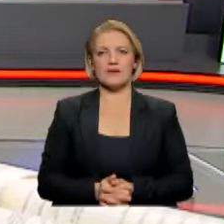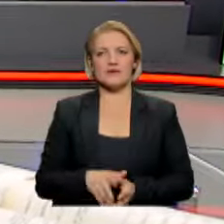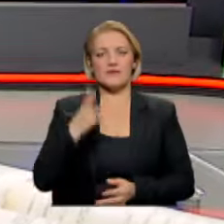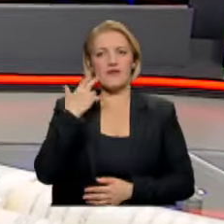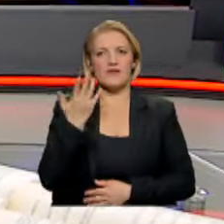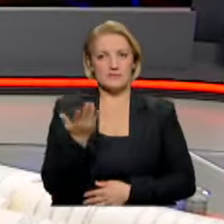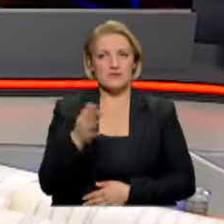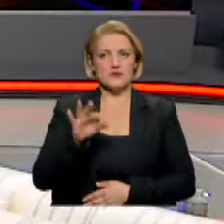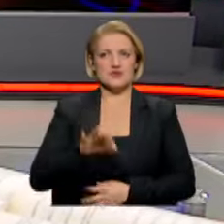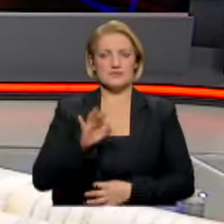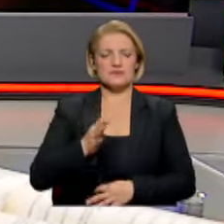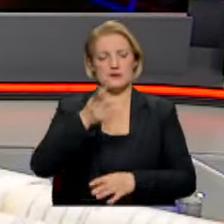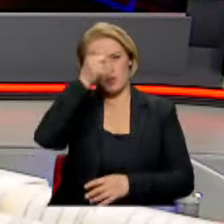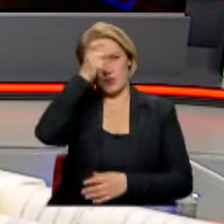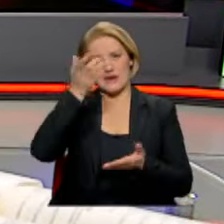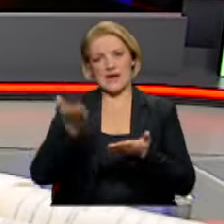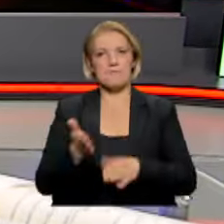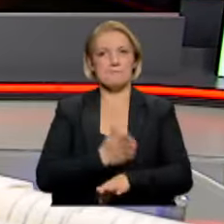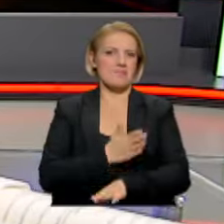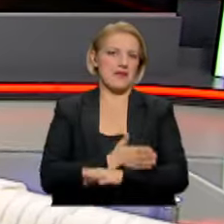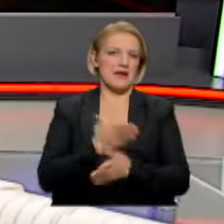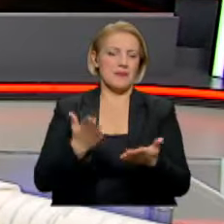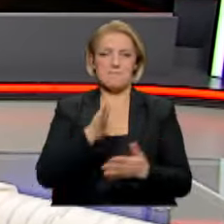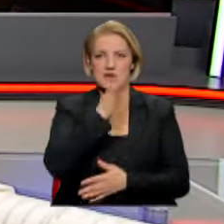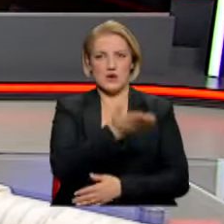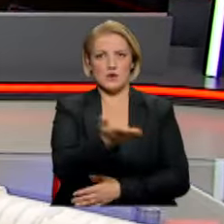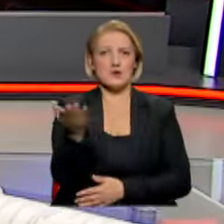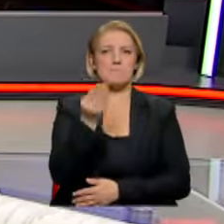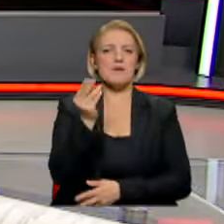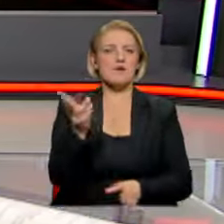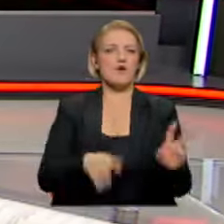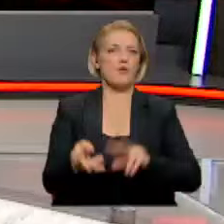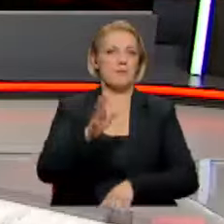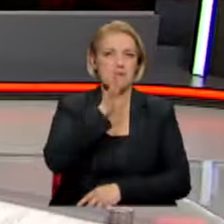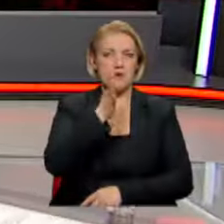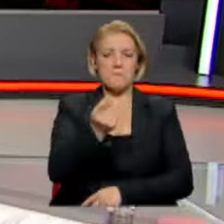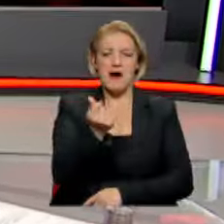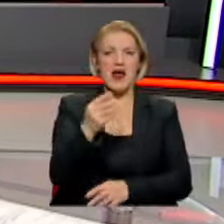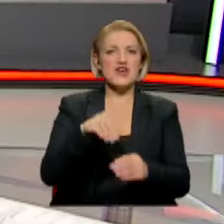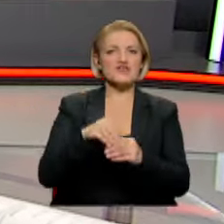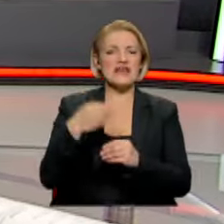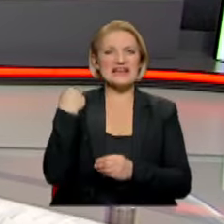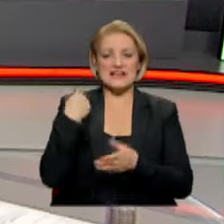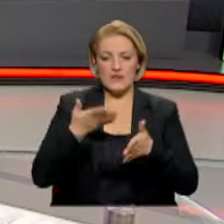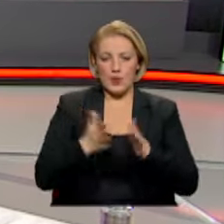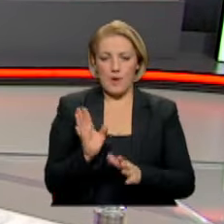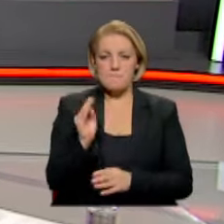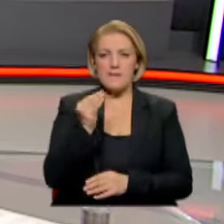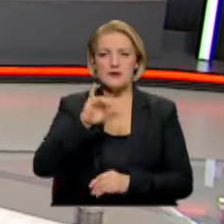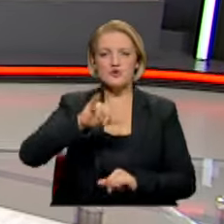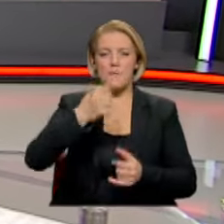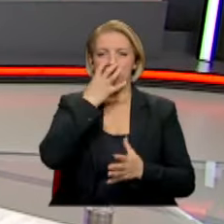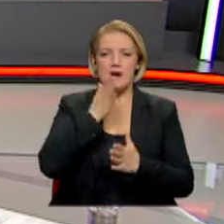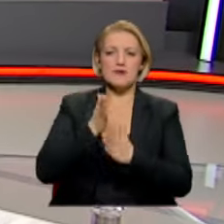Efendim Şimdi geldik memlekete biliyorsunuz bebek cinayetleri para için Yeni doğan bebekleri yoğun